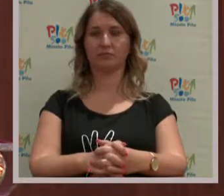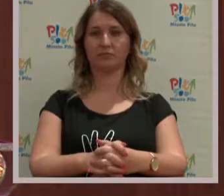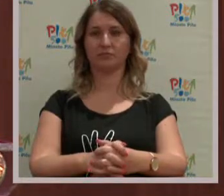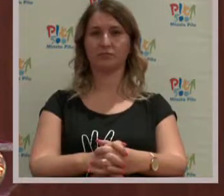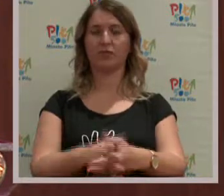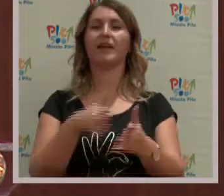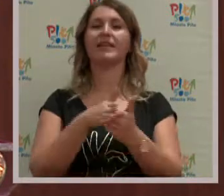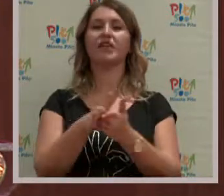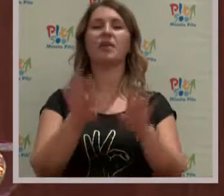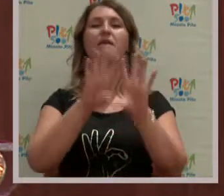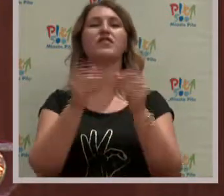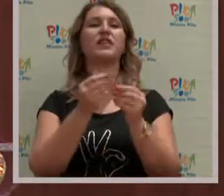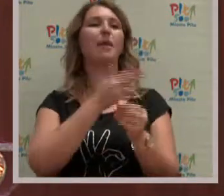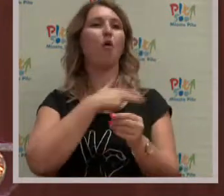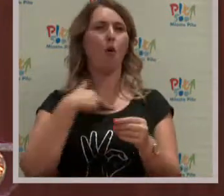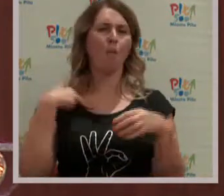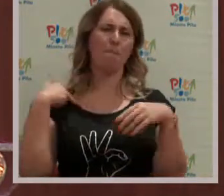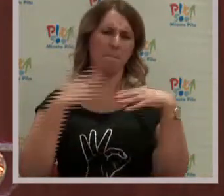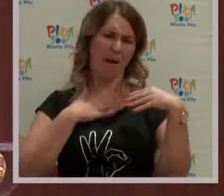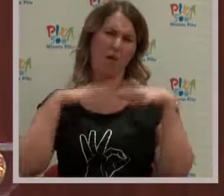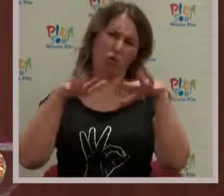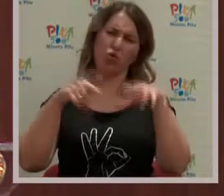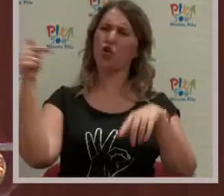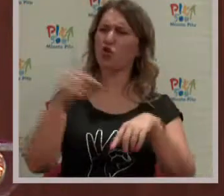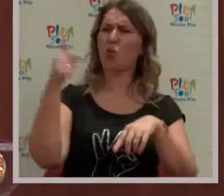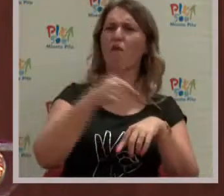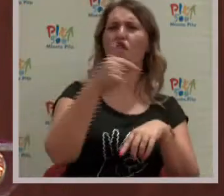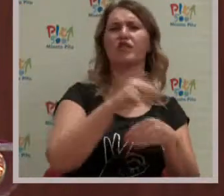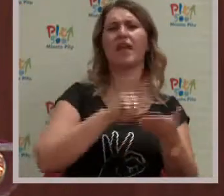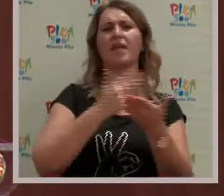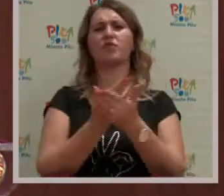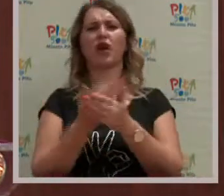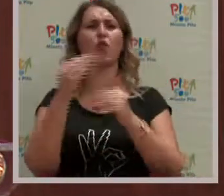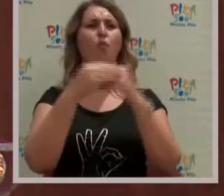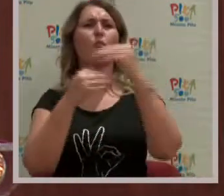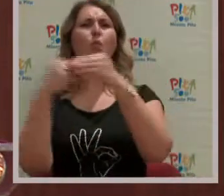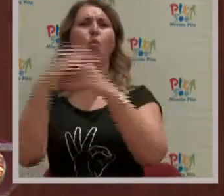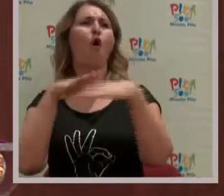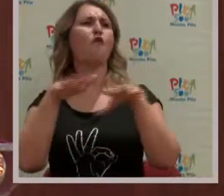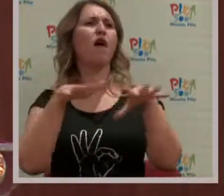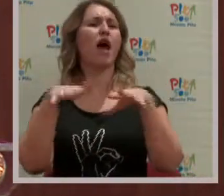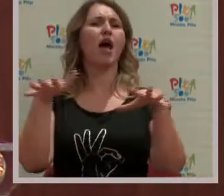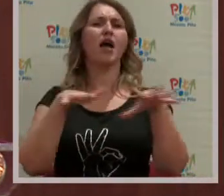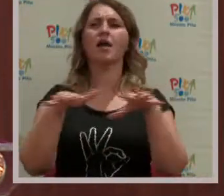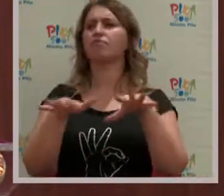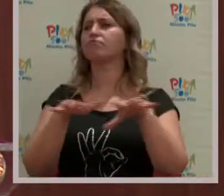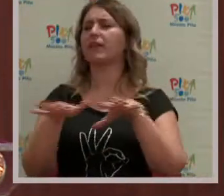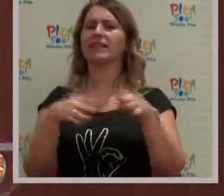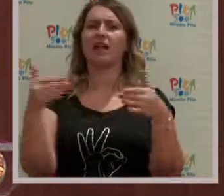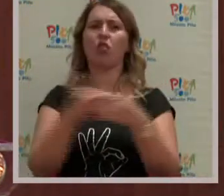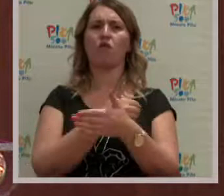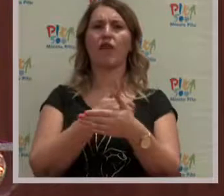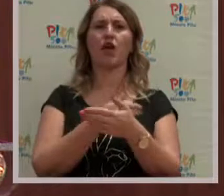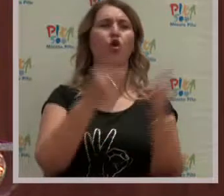o których mówiliśmy i one dotyczą zarówno przyszłej infrastruktury dodatkowej, jak i porozumienia z innymi